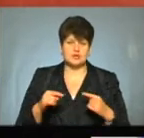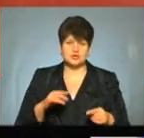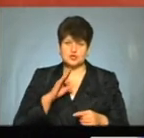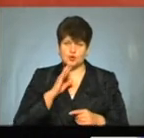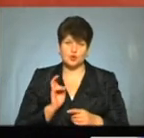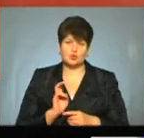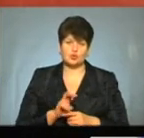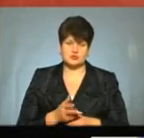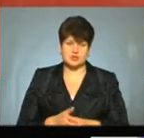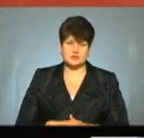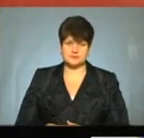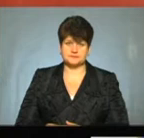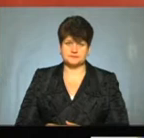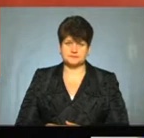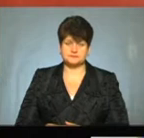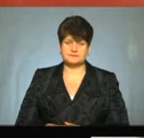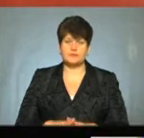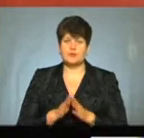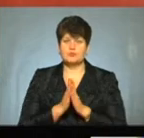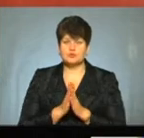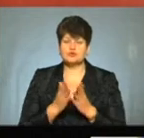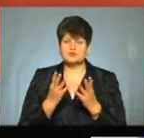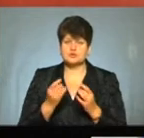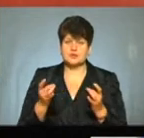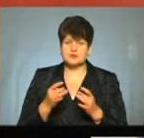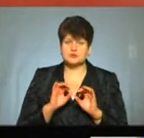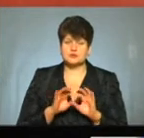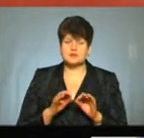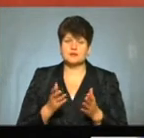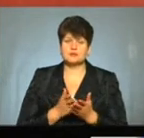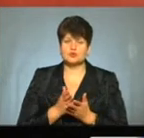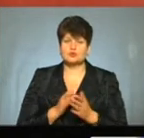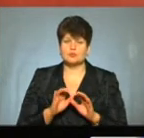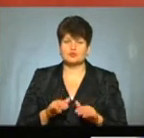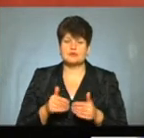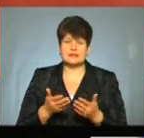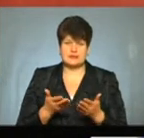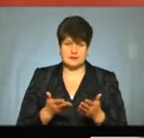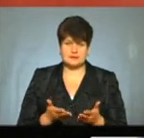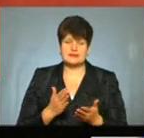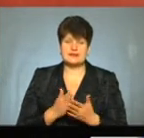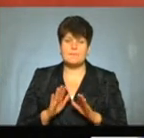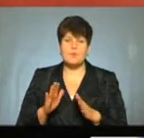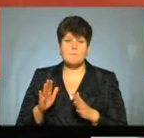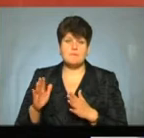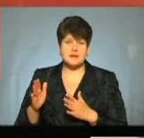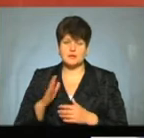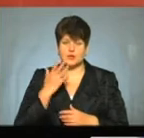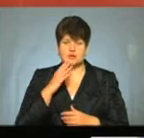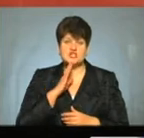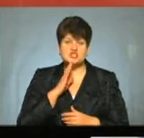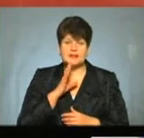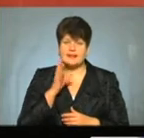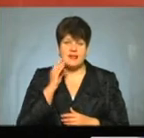до нас. Попрошу ще раз розповісти, які послуги можуть надати, бо є такі моменти, коли жінка не вважає,